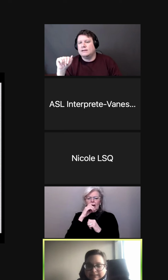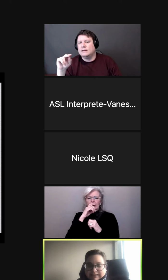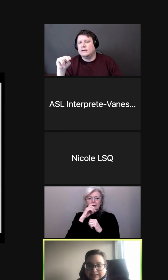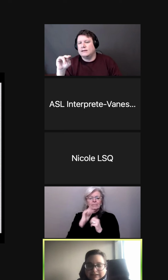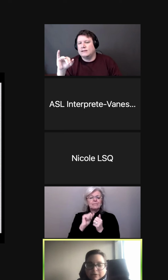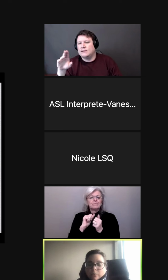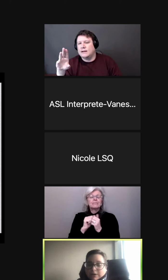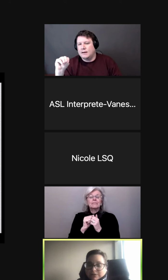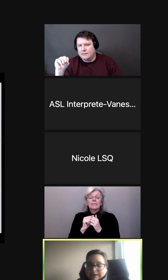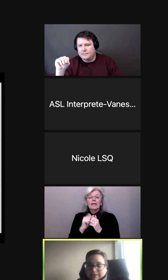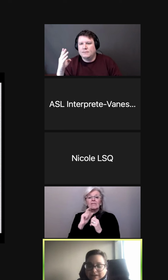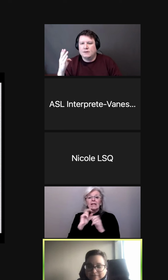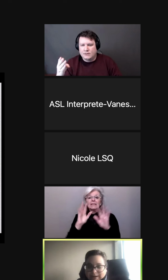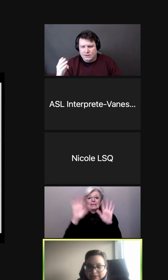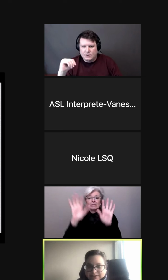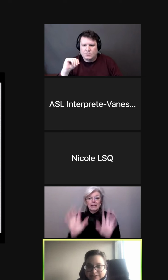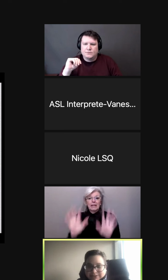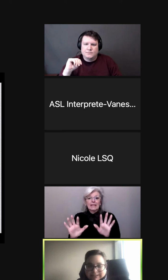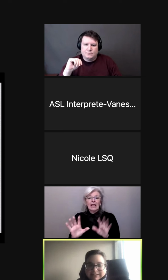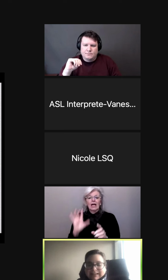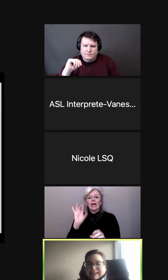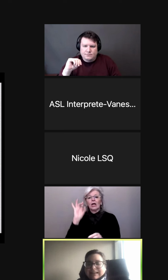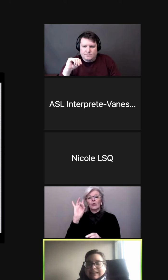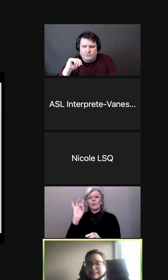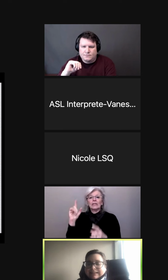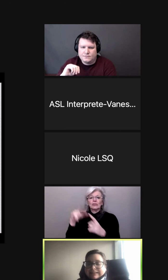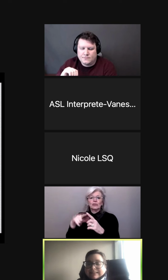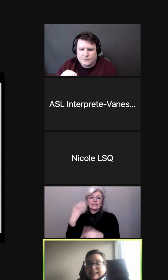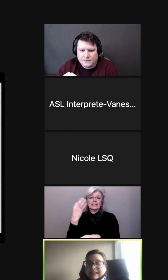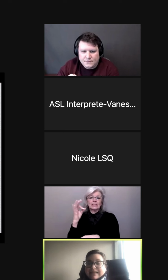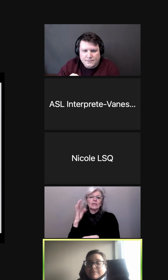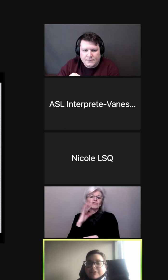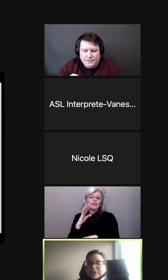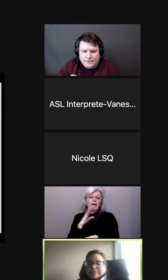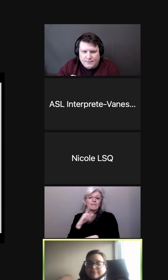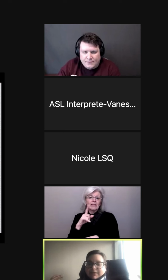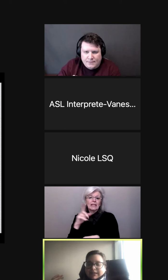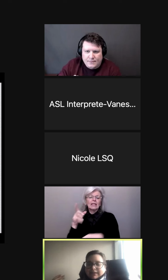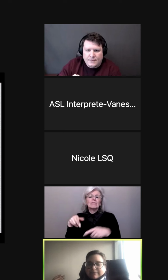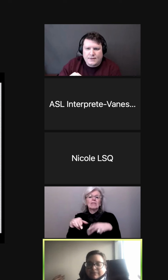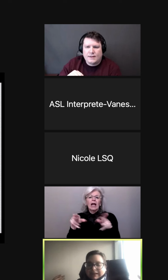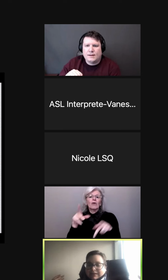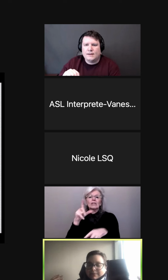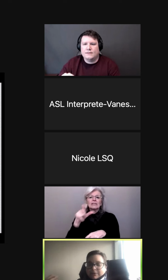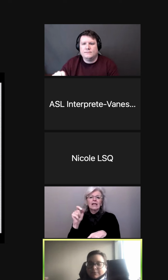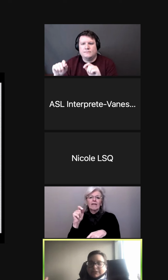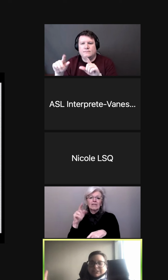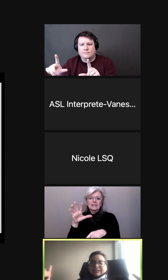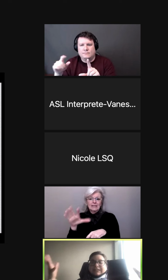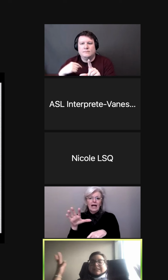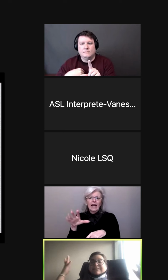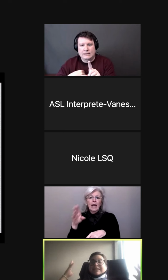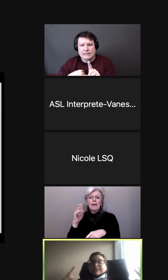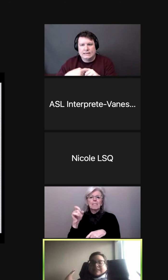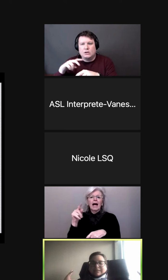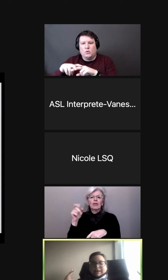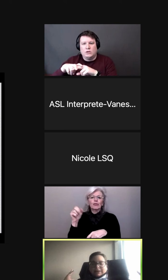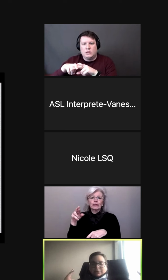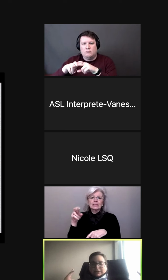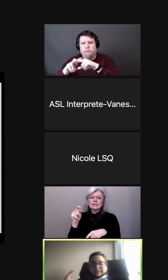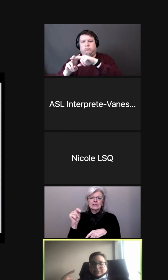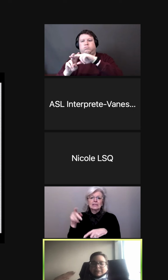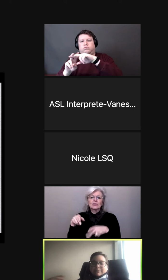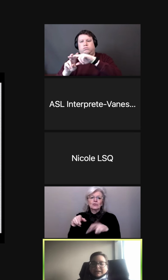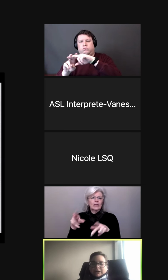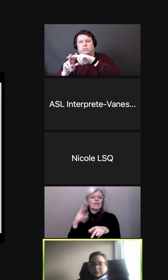c'était un spectacle du 8 au 19 janvier au 125 janvier Bathurst Streets. Voici, il y a cette image de moi dans